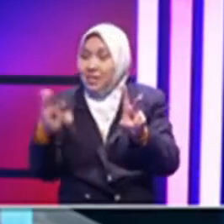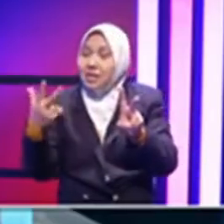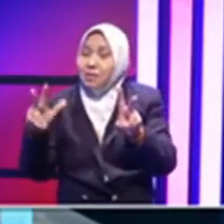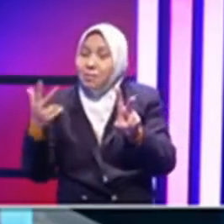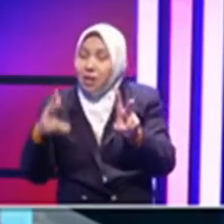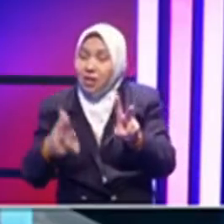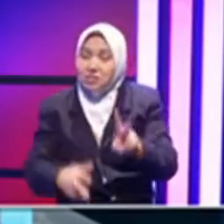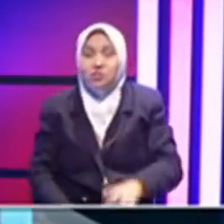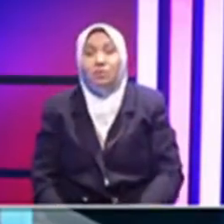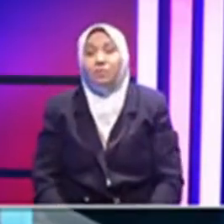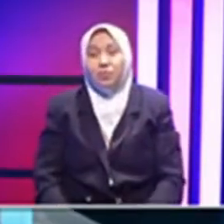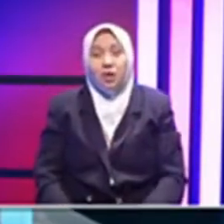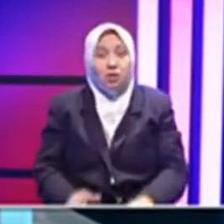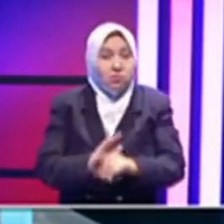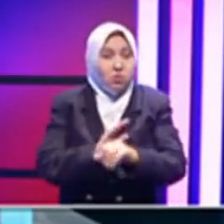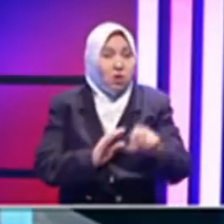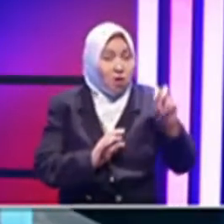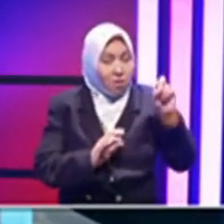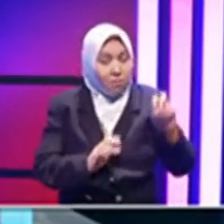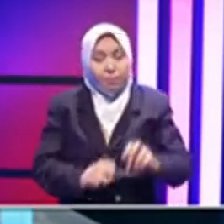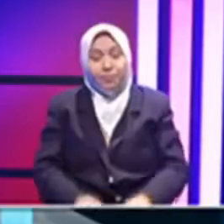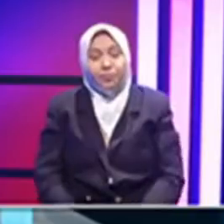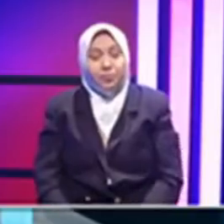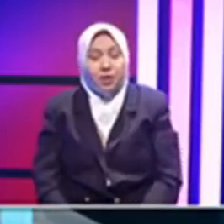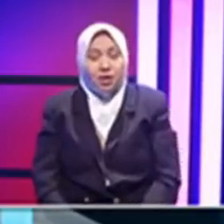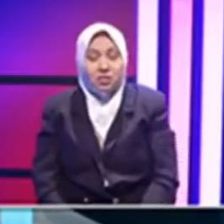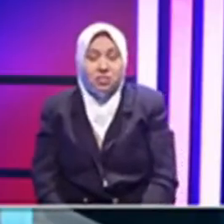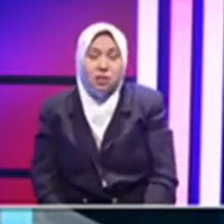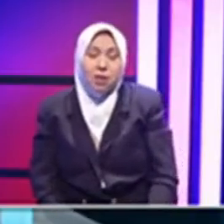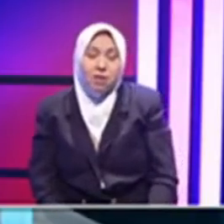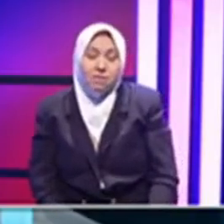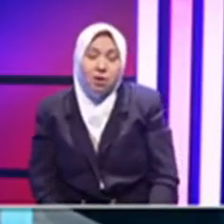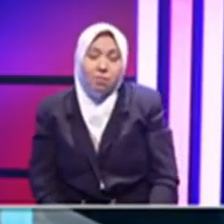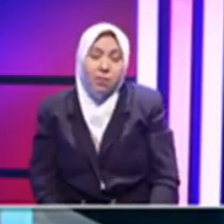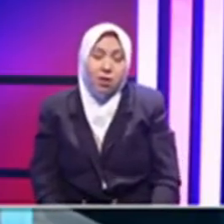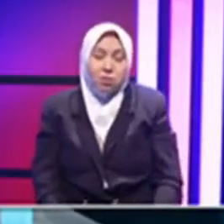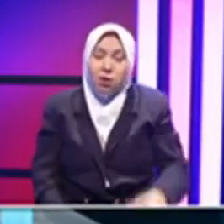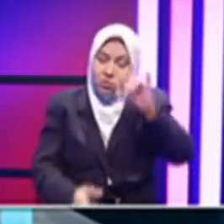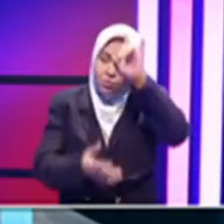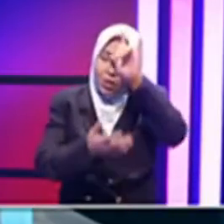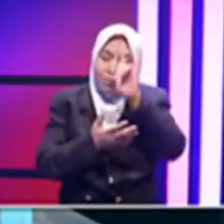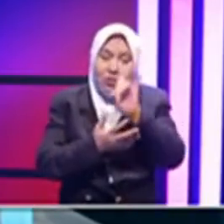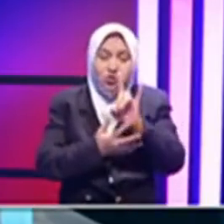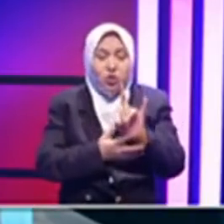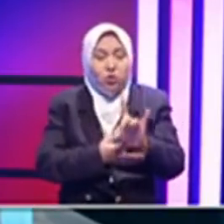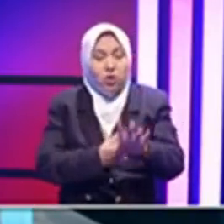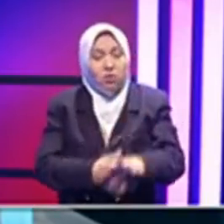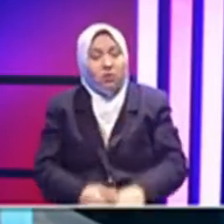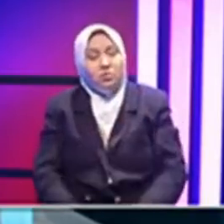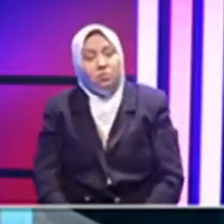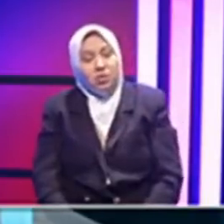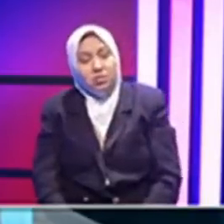betul. Kadzabat qablahum qum. A'udzu billahi minasyaitan.